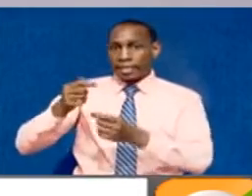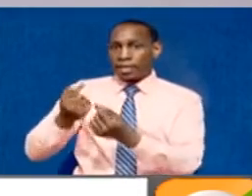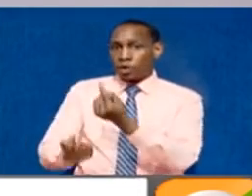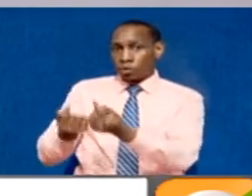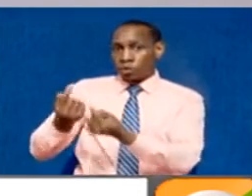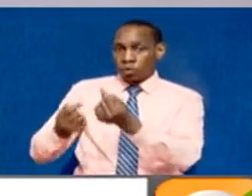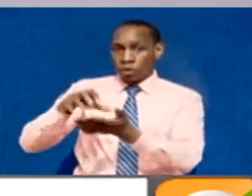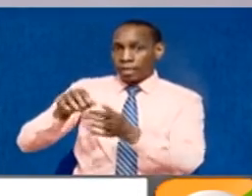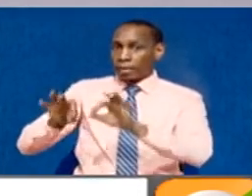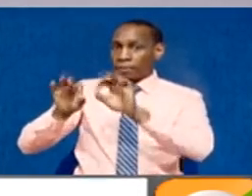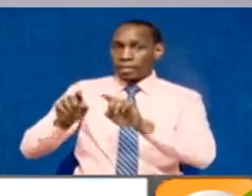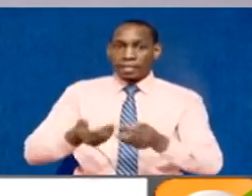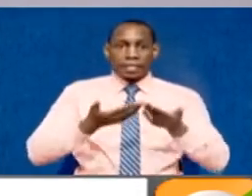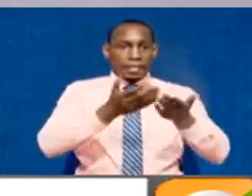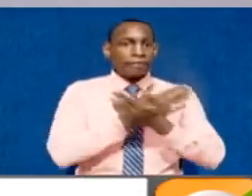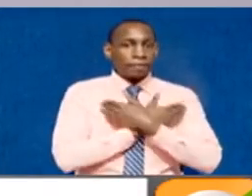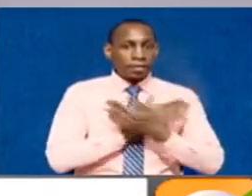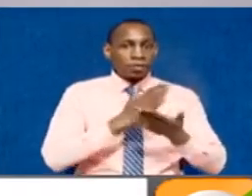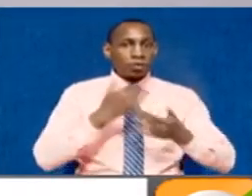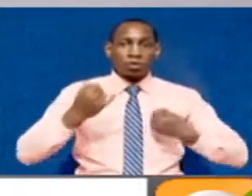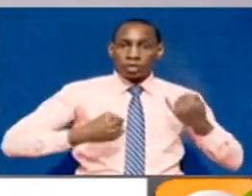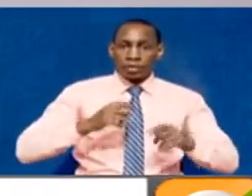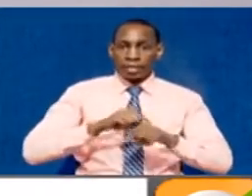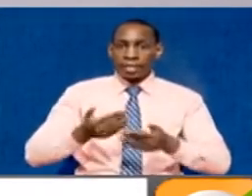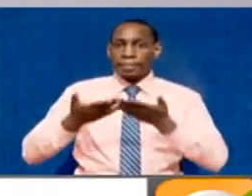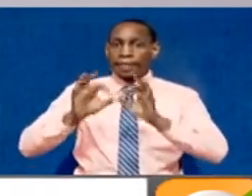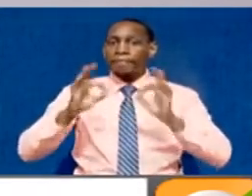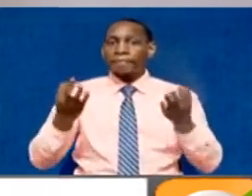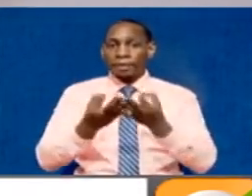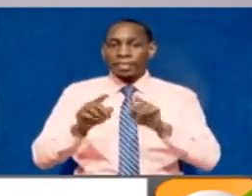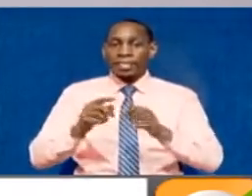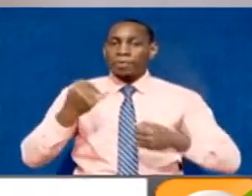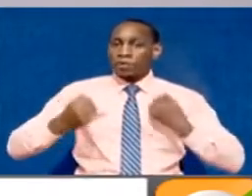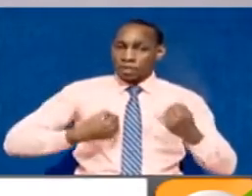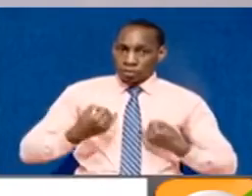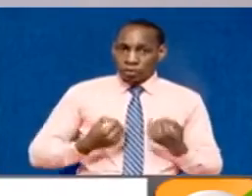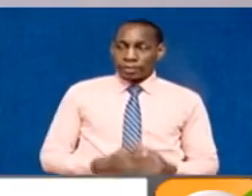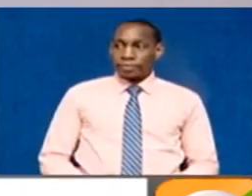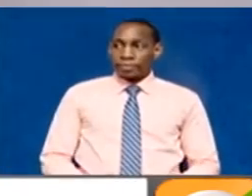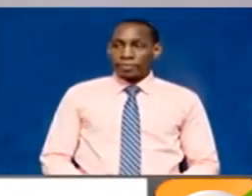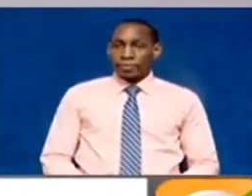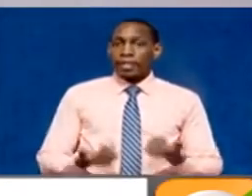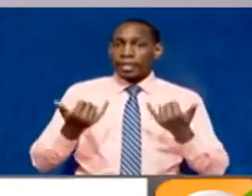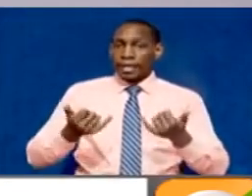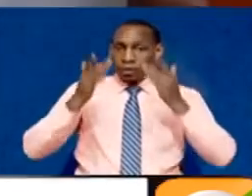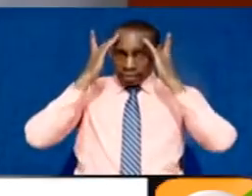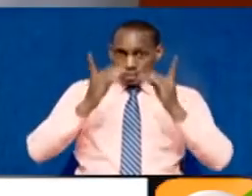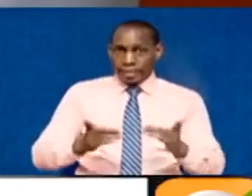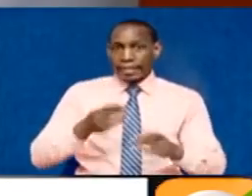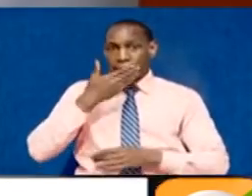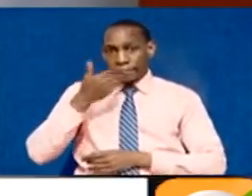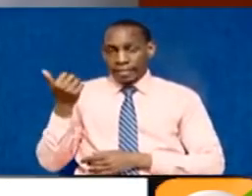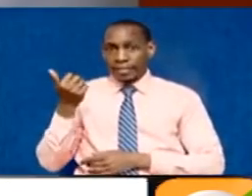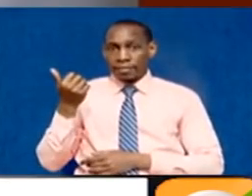naona ni mzuri. Nikipatia marafiki wanafurahia, nikipatia familia wanafurahia. Sasa hapo ndo nikasema basi